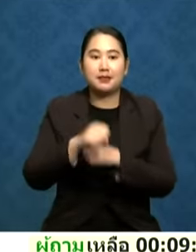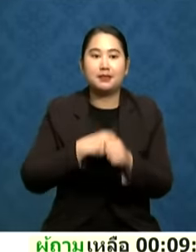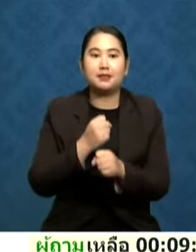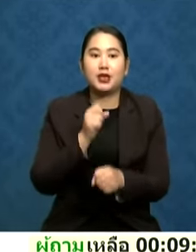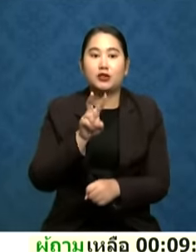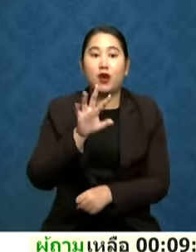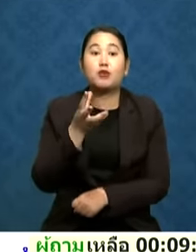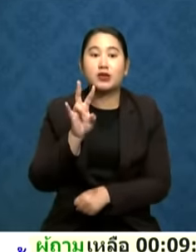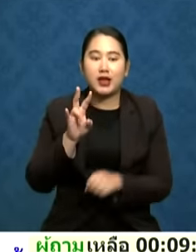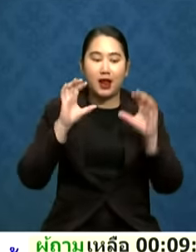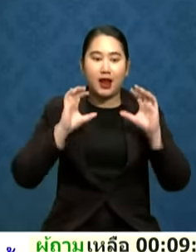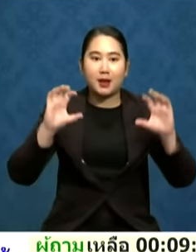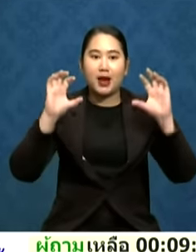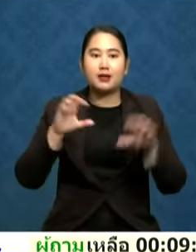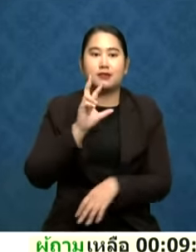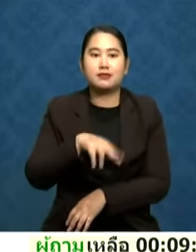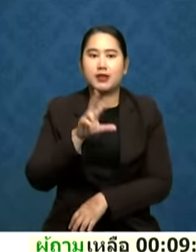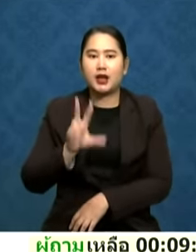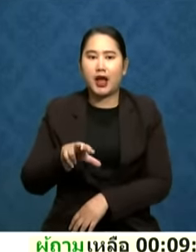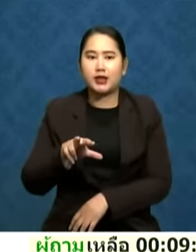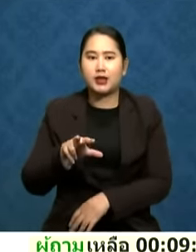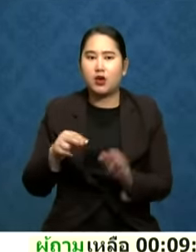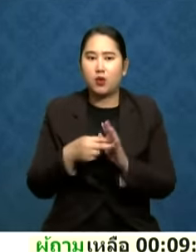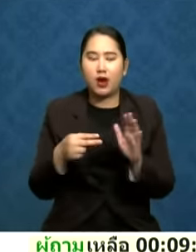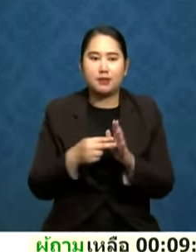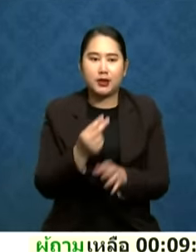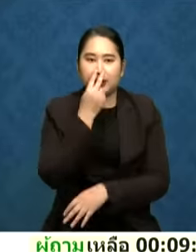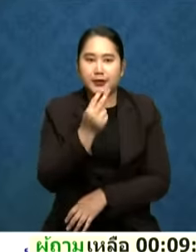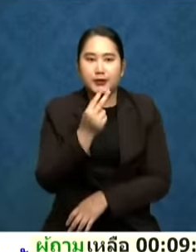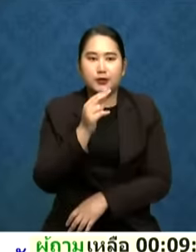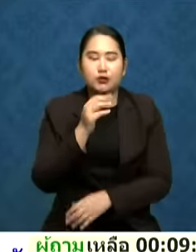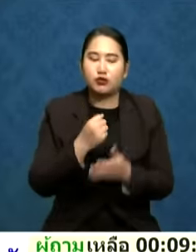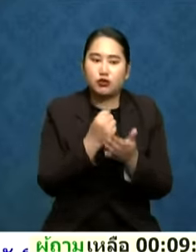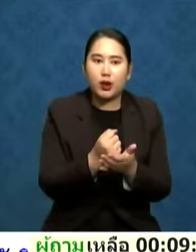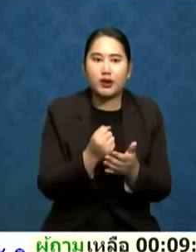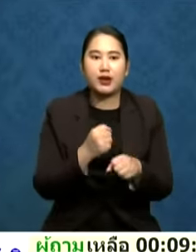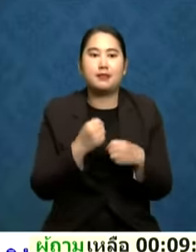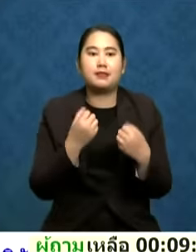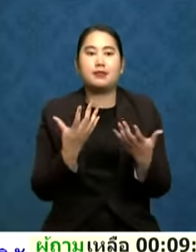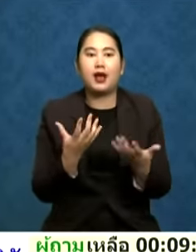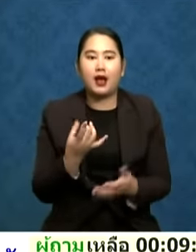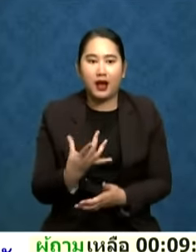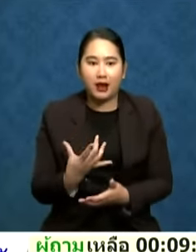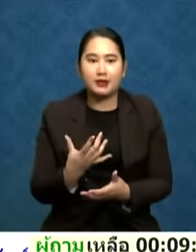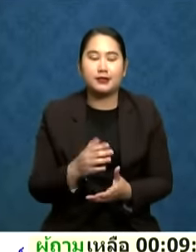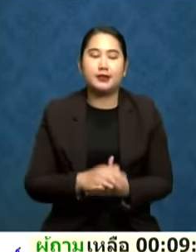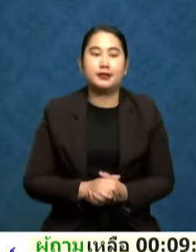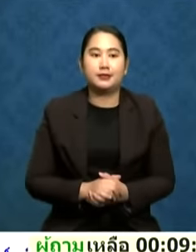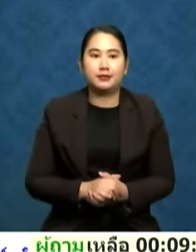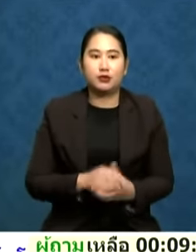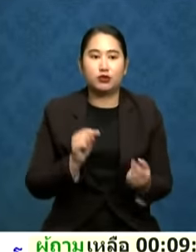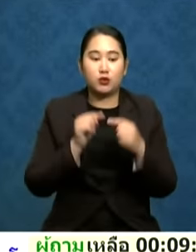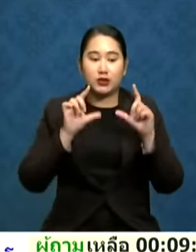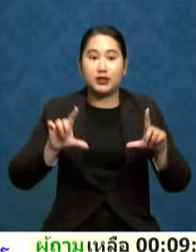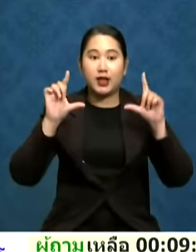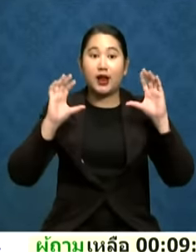รัฐบาลพักเพื่อไทยมัจะเป็นการฝังกลบความรู้สึกของประชาชนที่มีต่อลฐจนยากทจะฝื้นคืนก